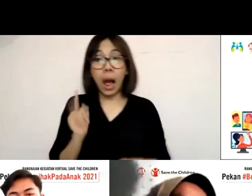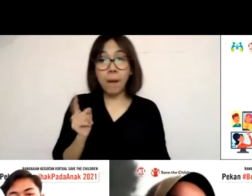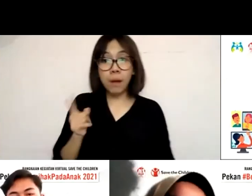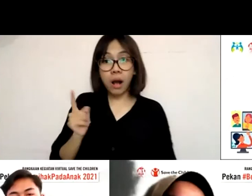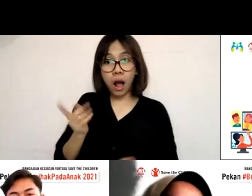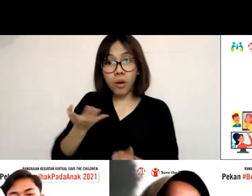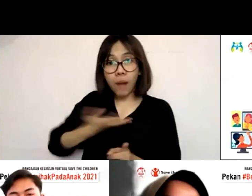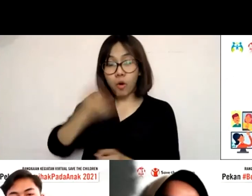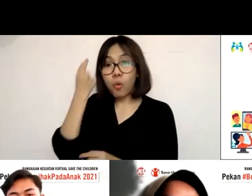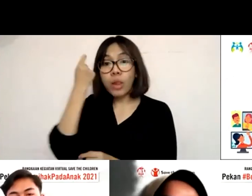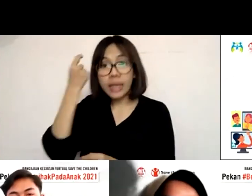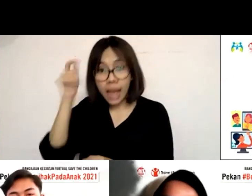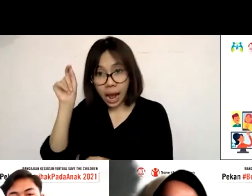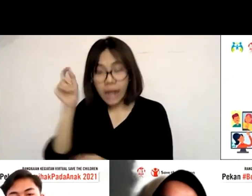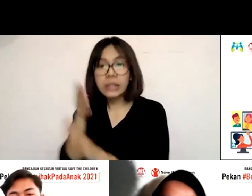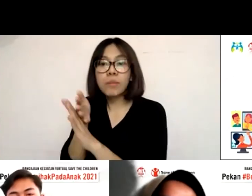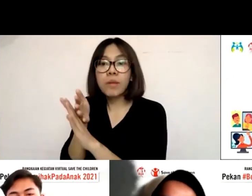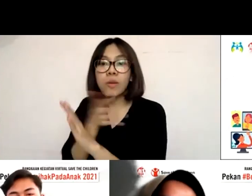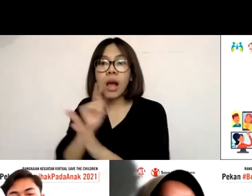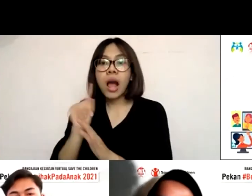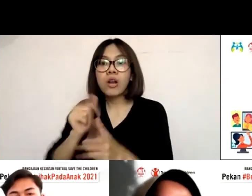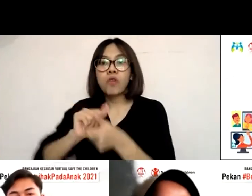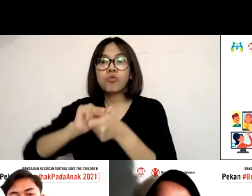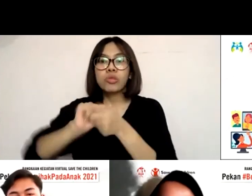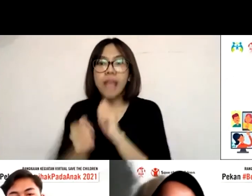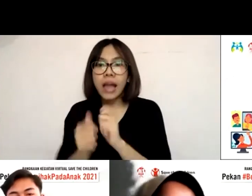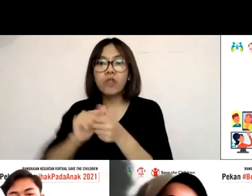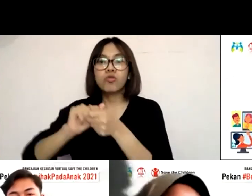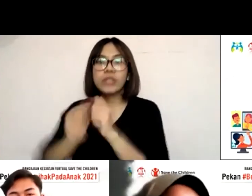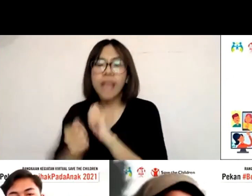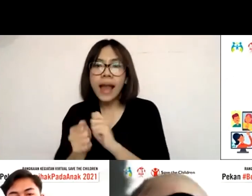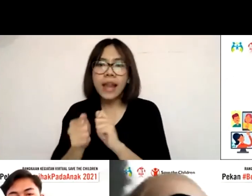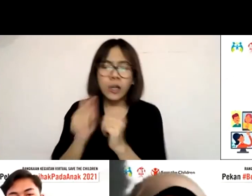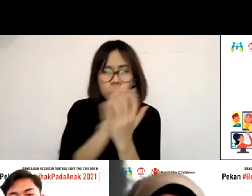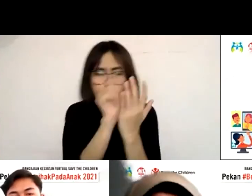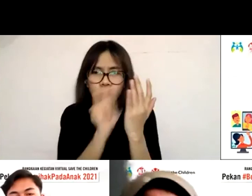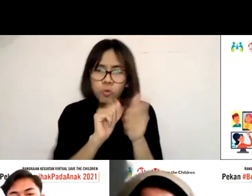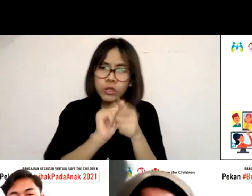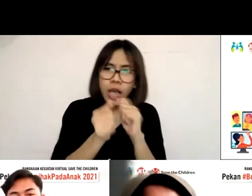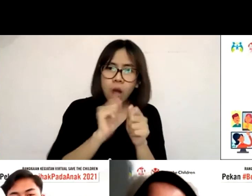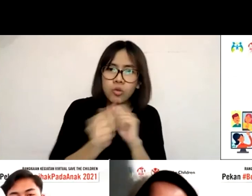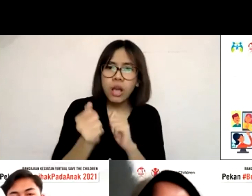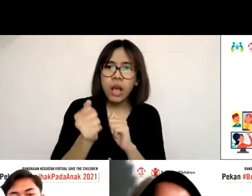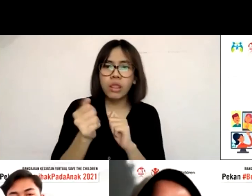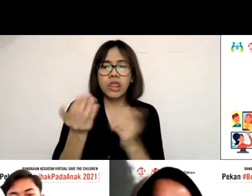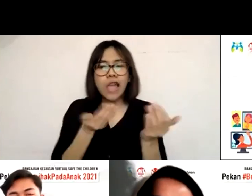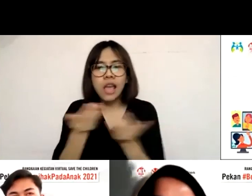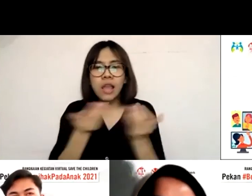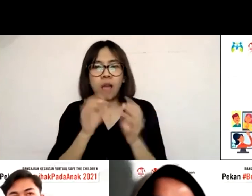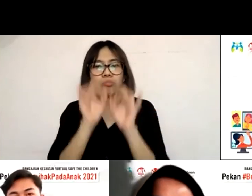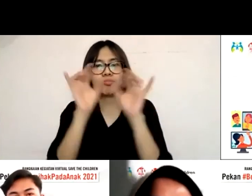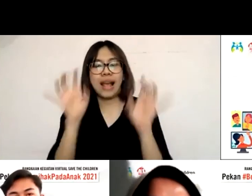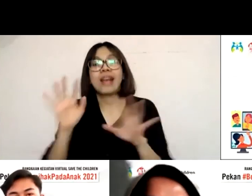seleksi dulu. Baru kalau sudah masuk, udah pasti masuk, nanti kita upayakan untuk mendapat beasiswa